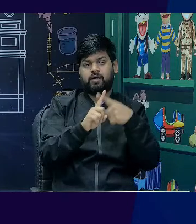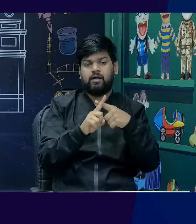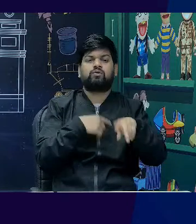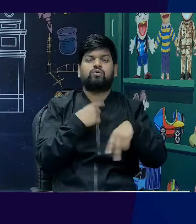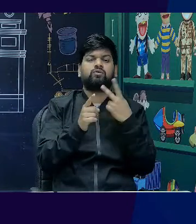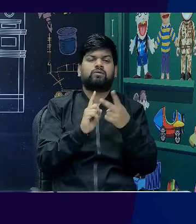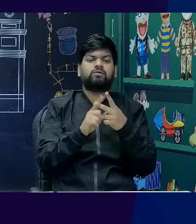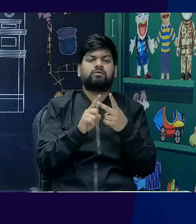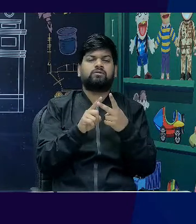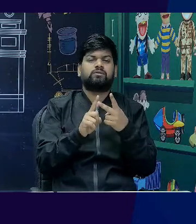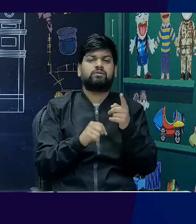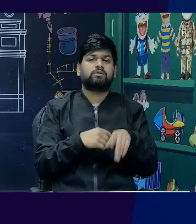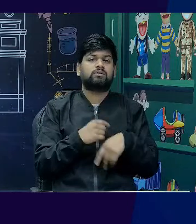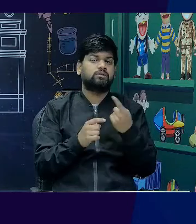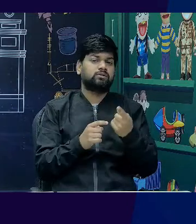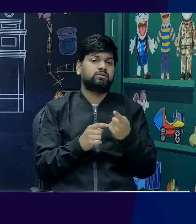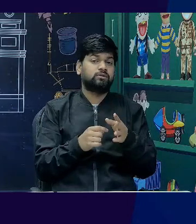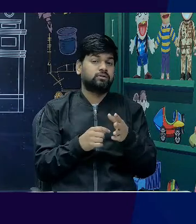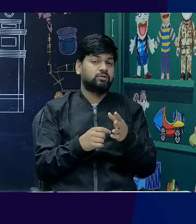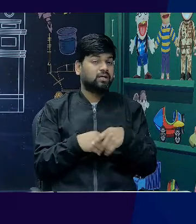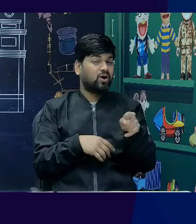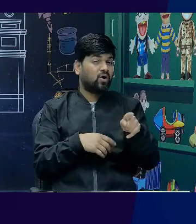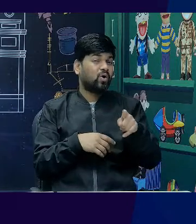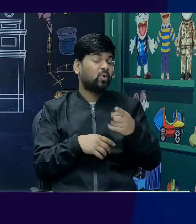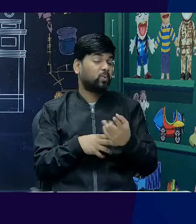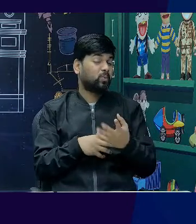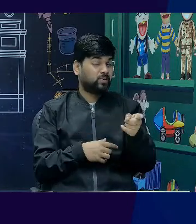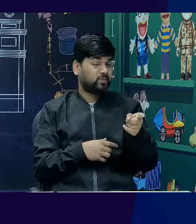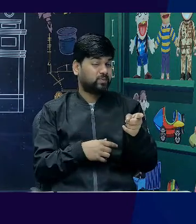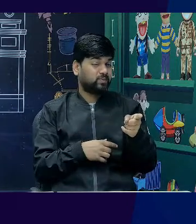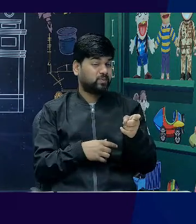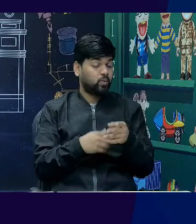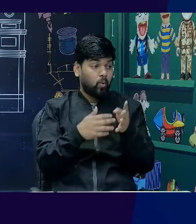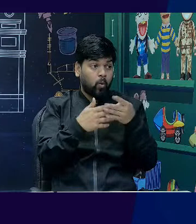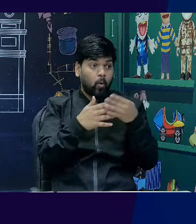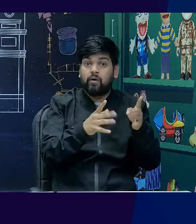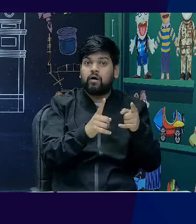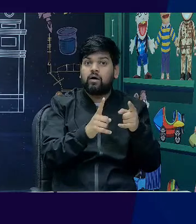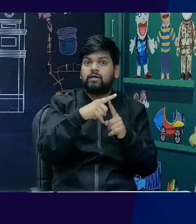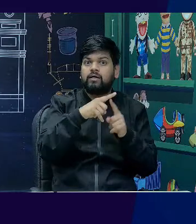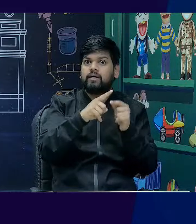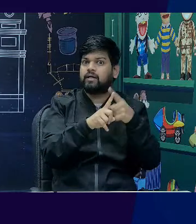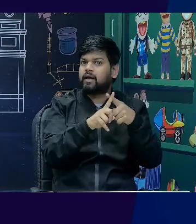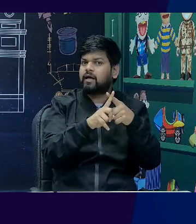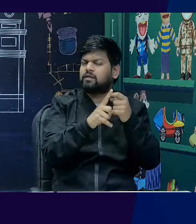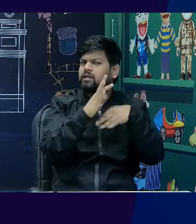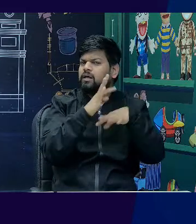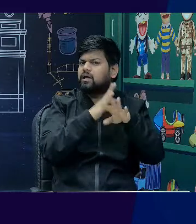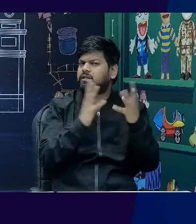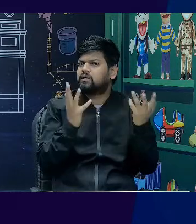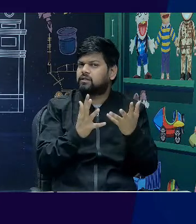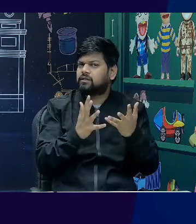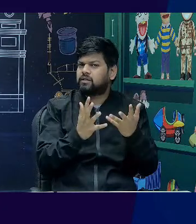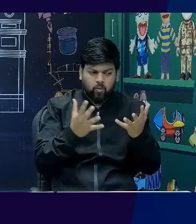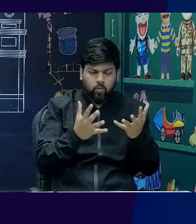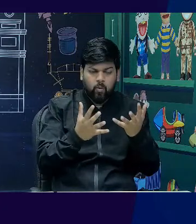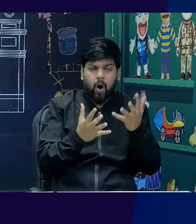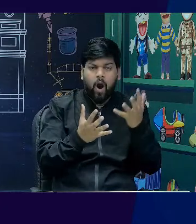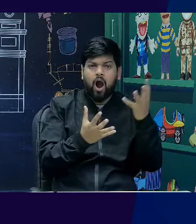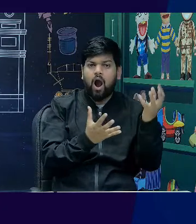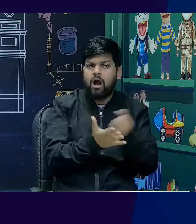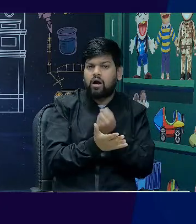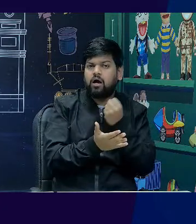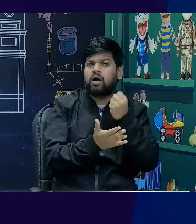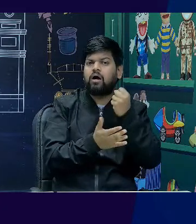आपका indirect tax में आ जाएगा sales tax, excise duty, और non tax में क्या आ जाएगा आपका profit and